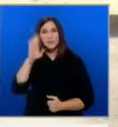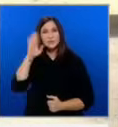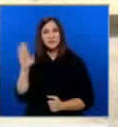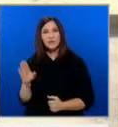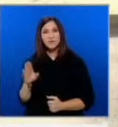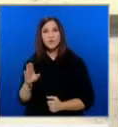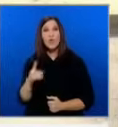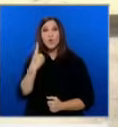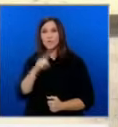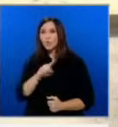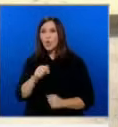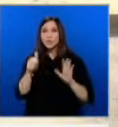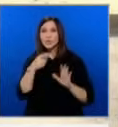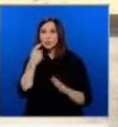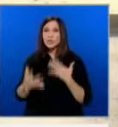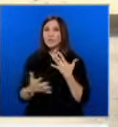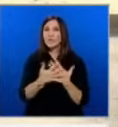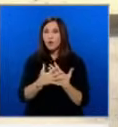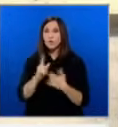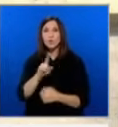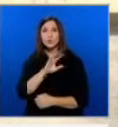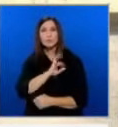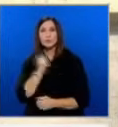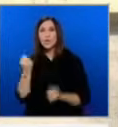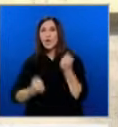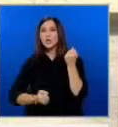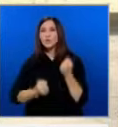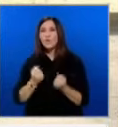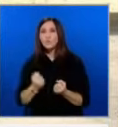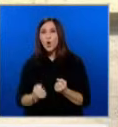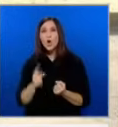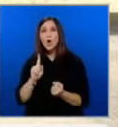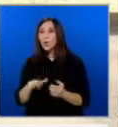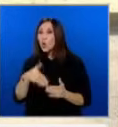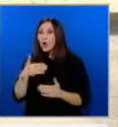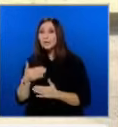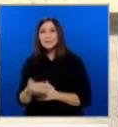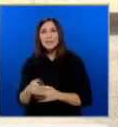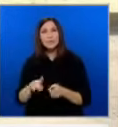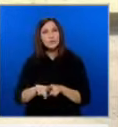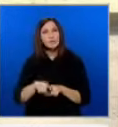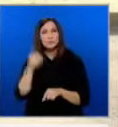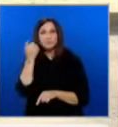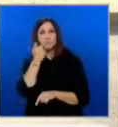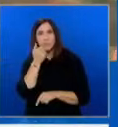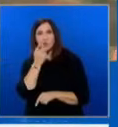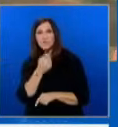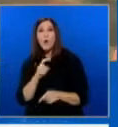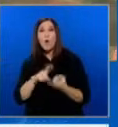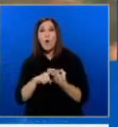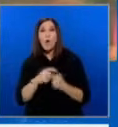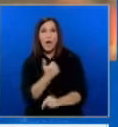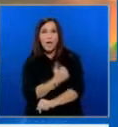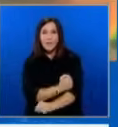Здравейте! От 1 до 6 години затвор може да получи шофьорът, който след като е употребил кокаин,